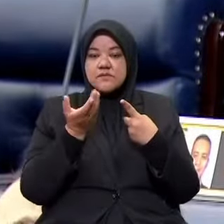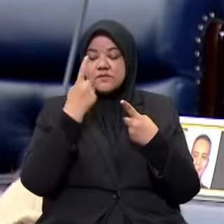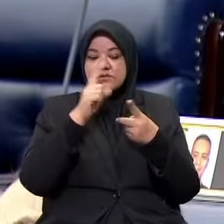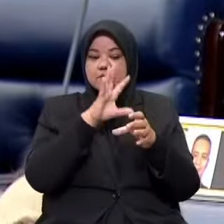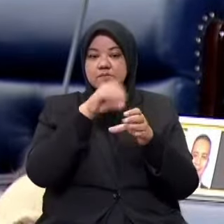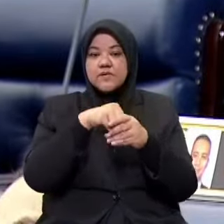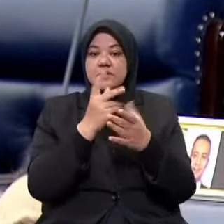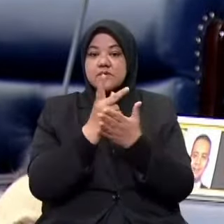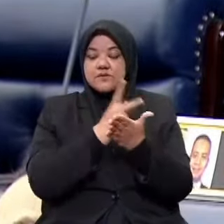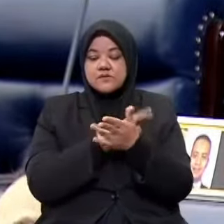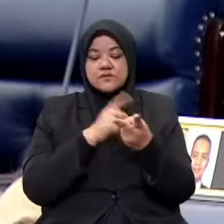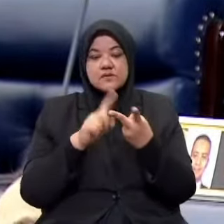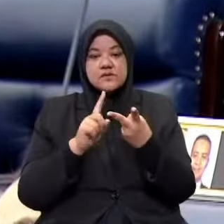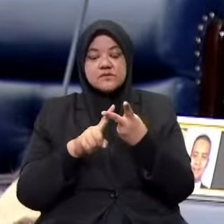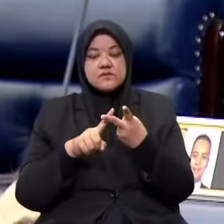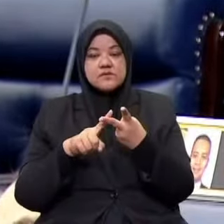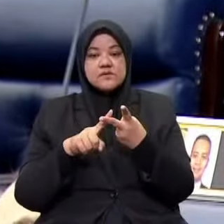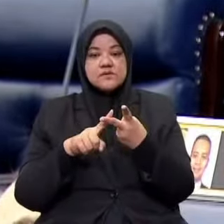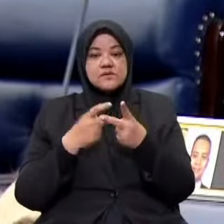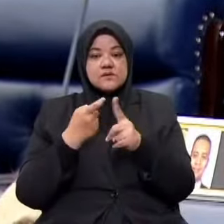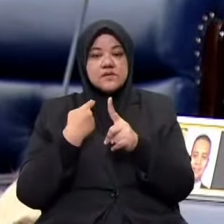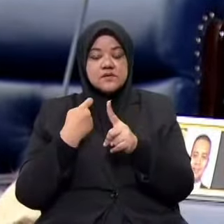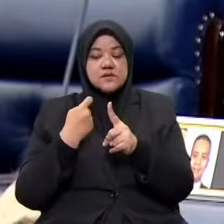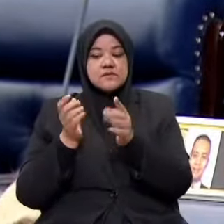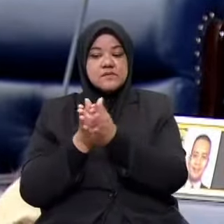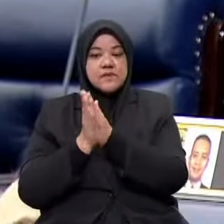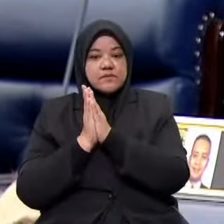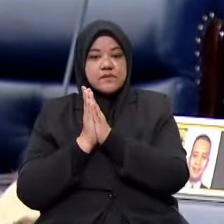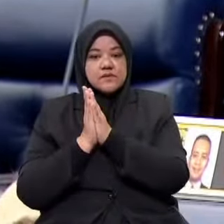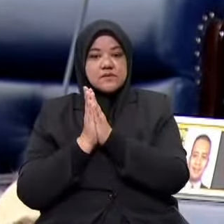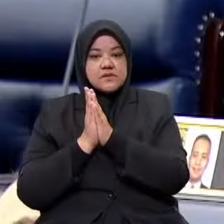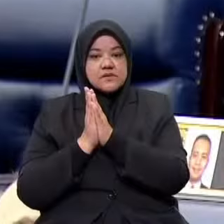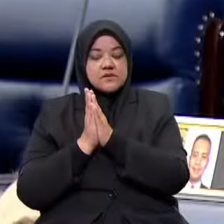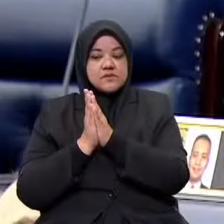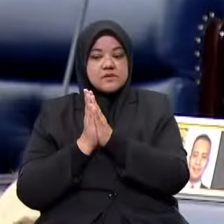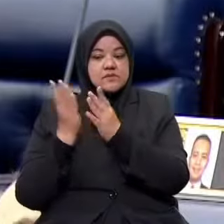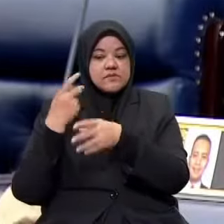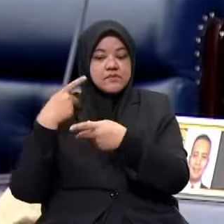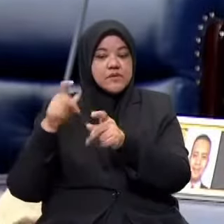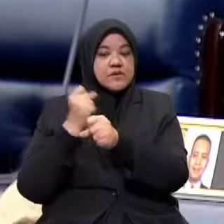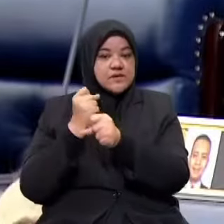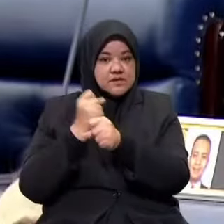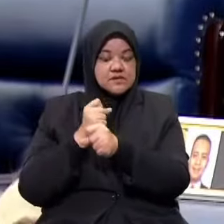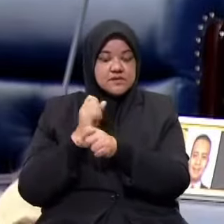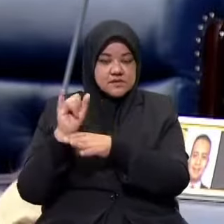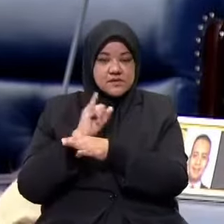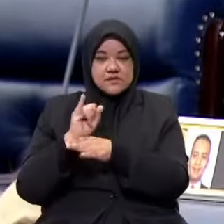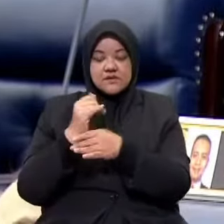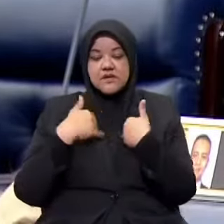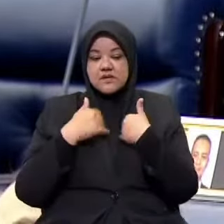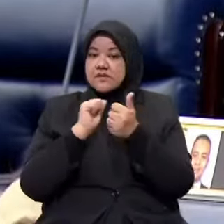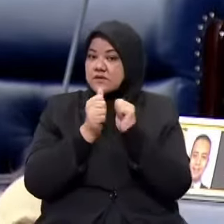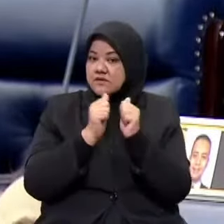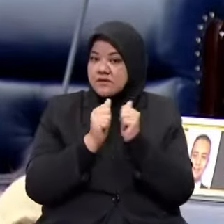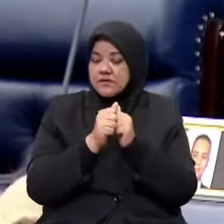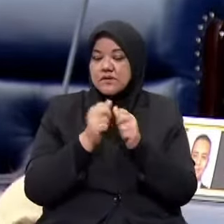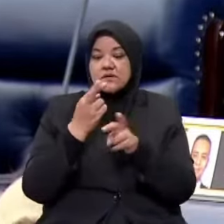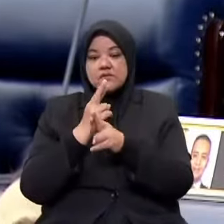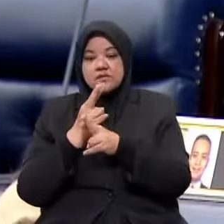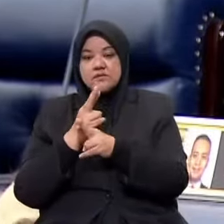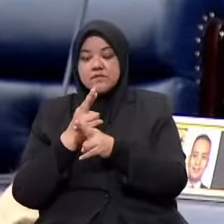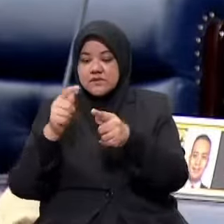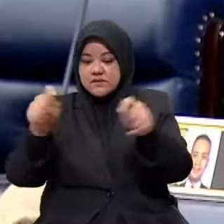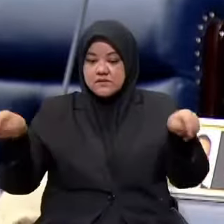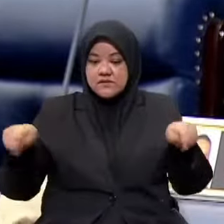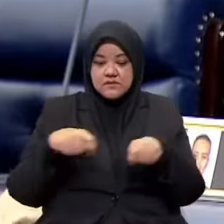untuk menyertai kursus satu lagi demand dari segi permintaan pasaran dari segi industri adalah Sports penyelenggaraan